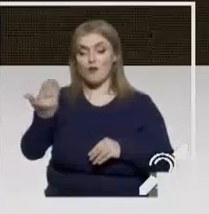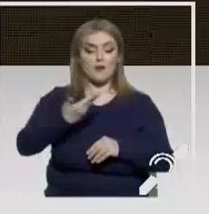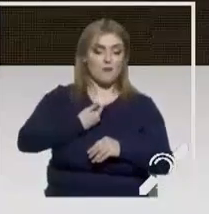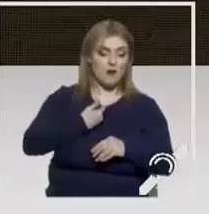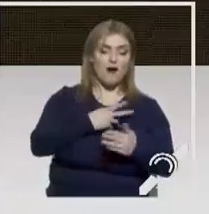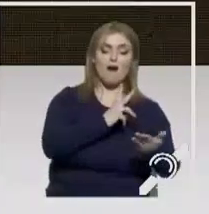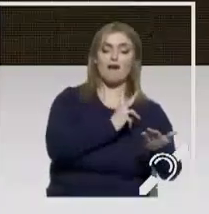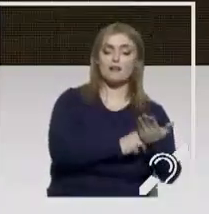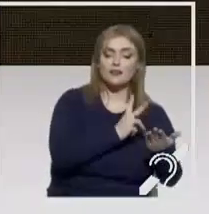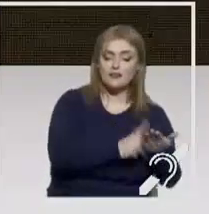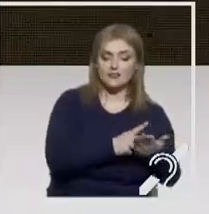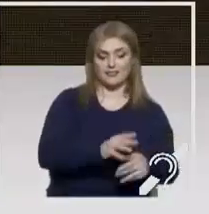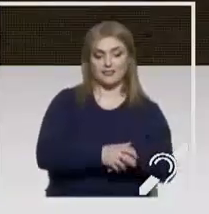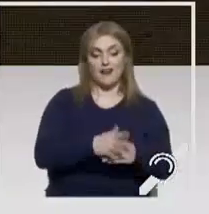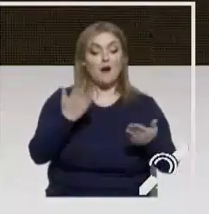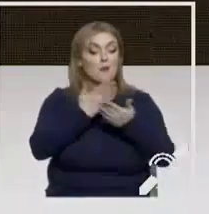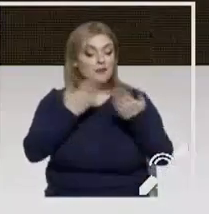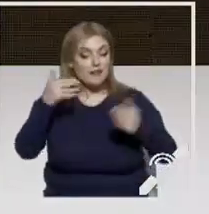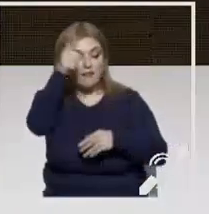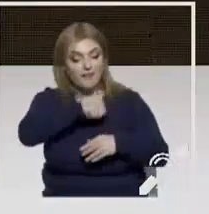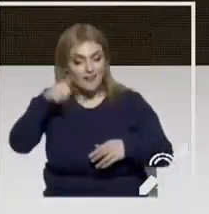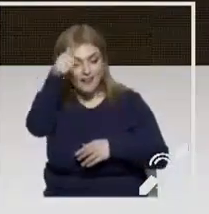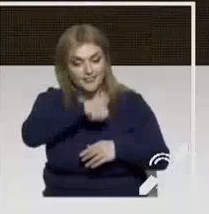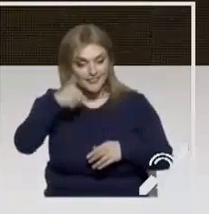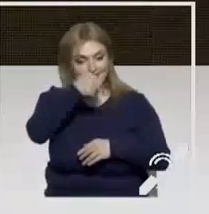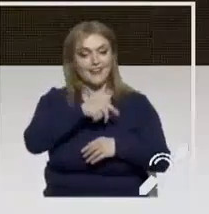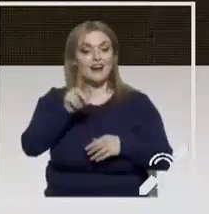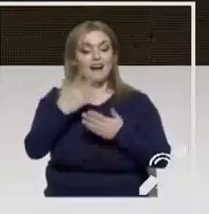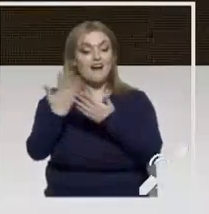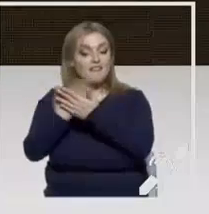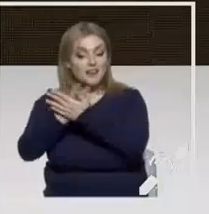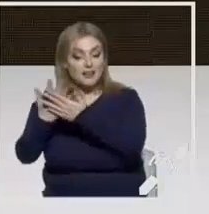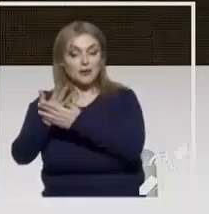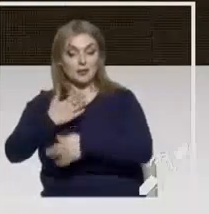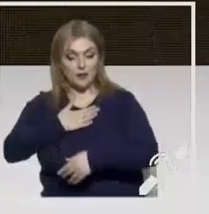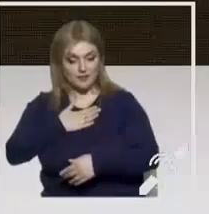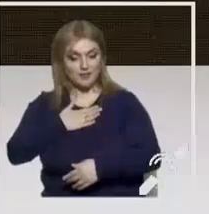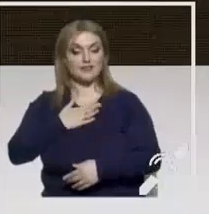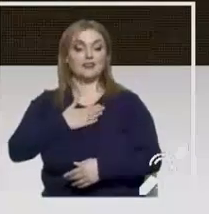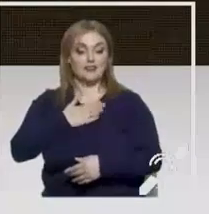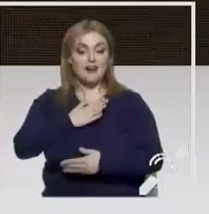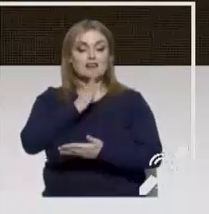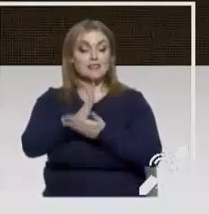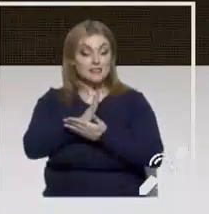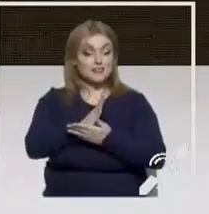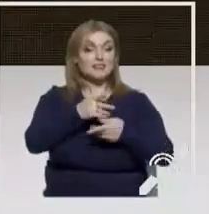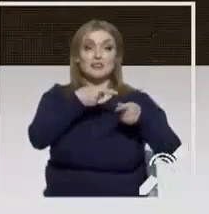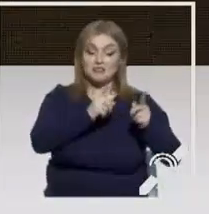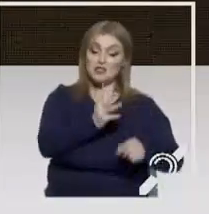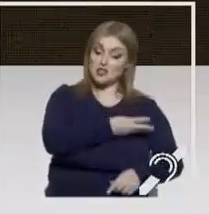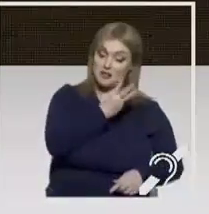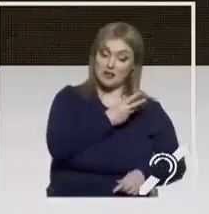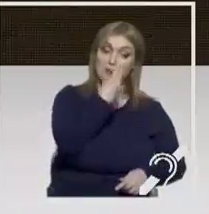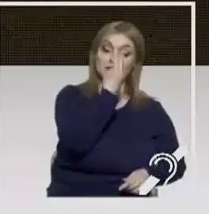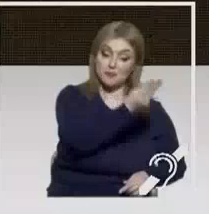am demonstrat în ultimii ani că filmele noastre sunt căutate, sunt